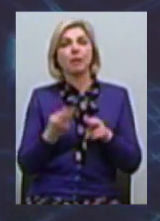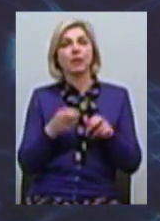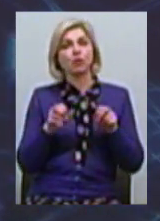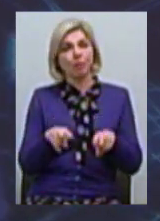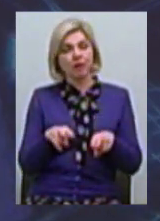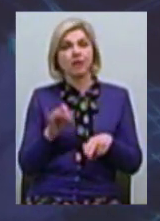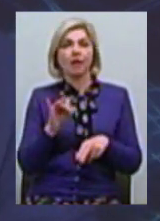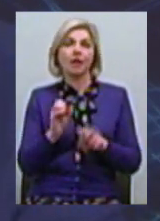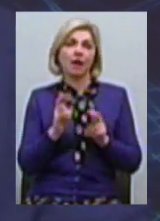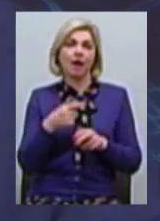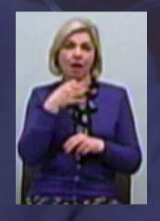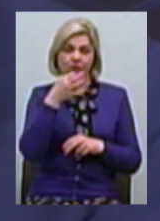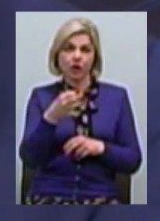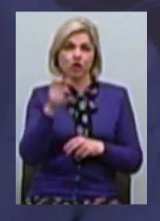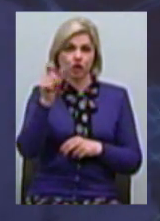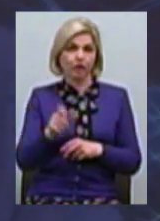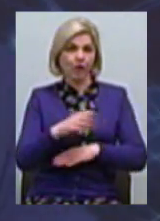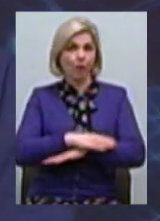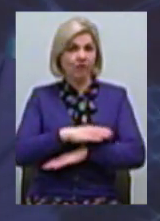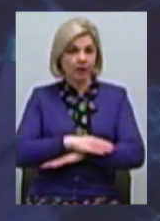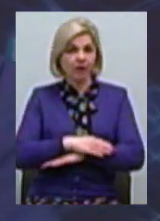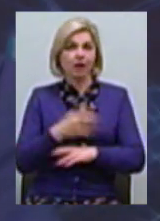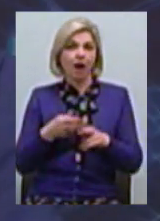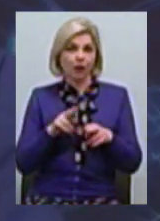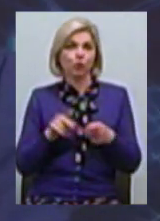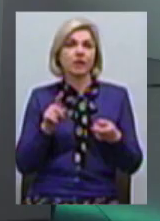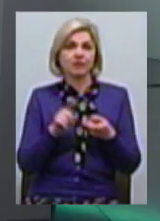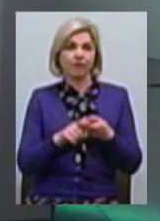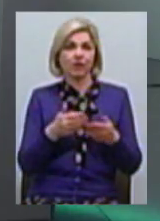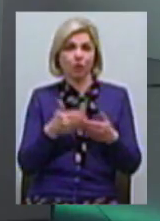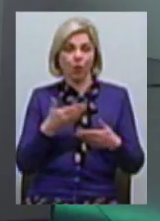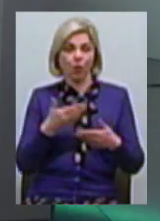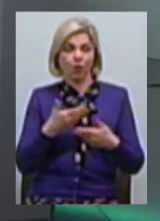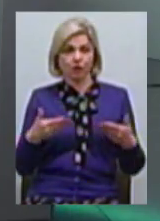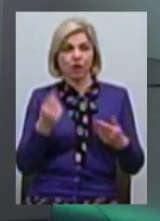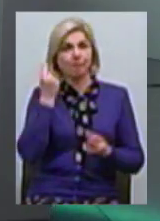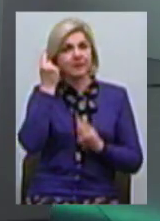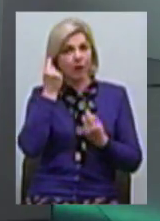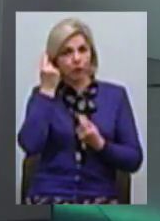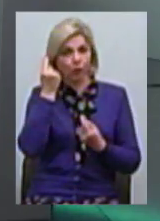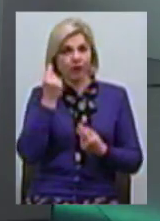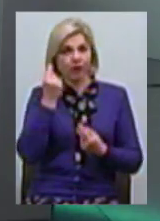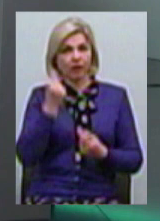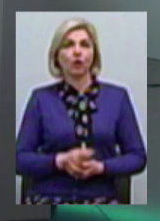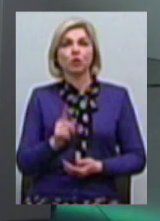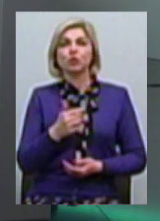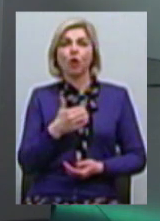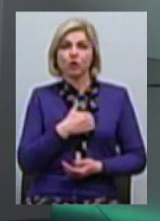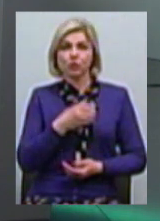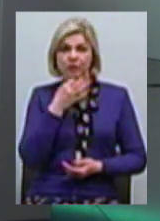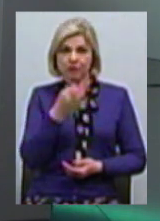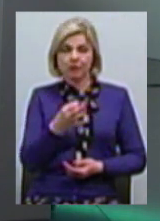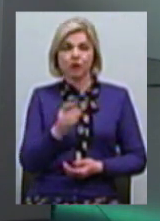и, как я уже сказал, человеческим поведением, которое зависит ну, от нашей с вами психологии. И что я хочу сказать,